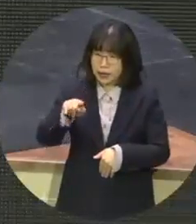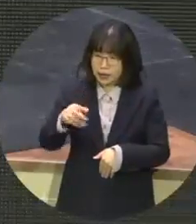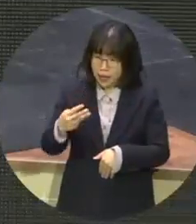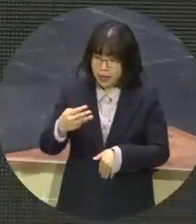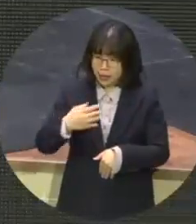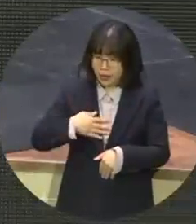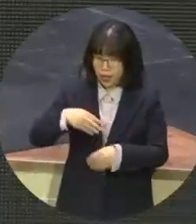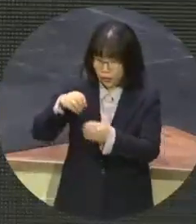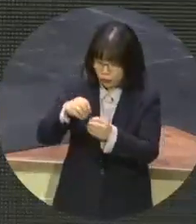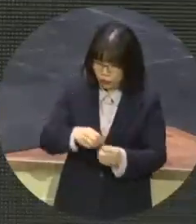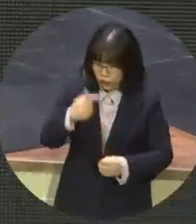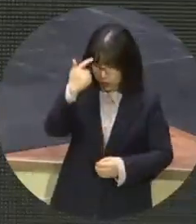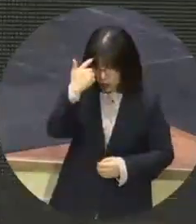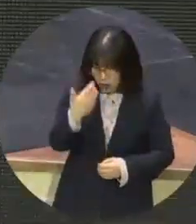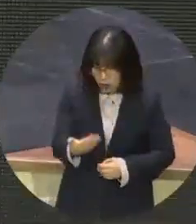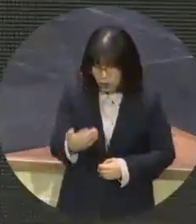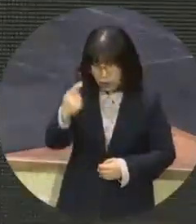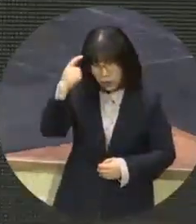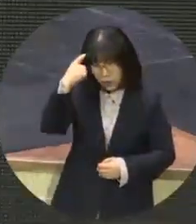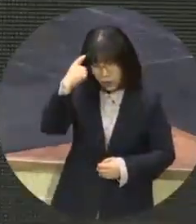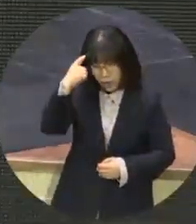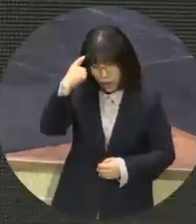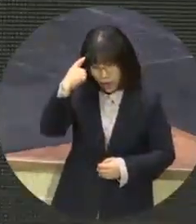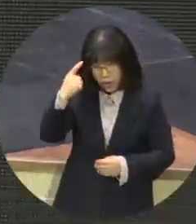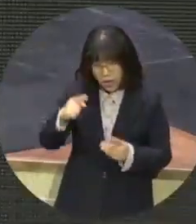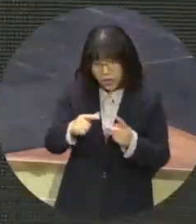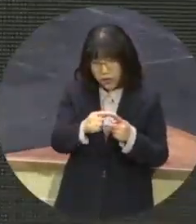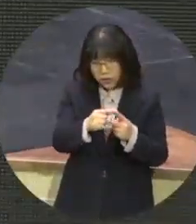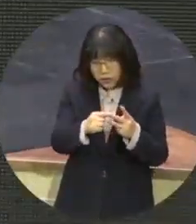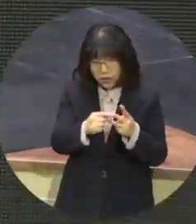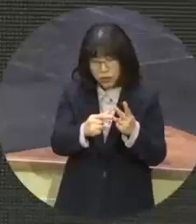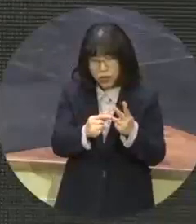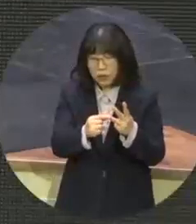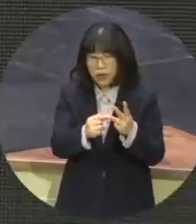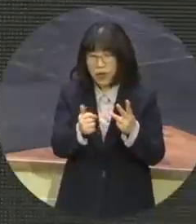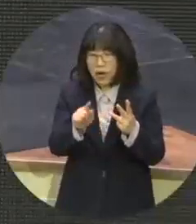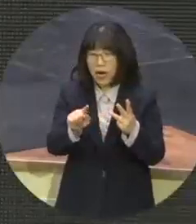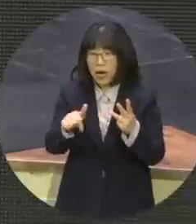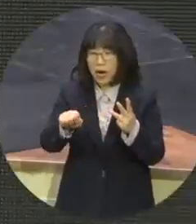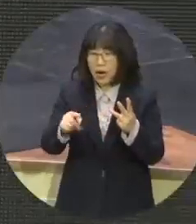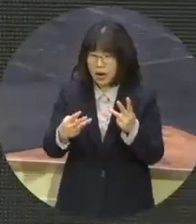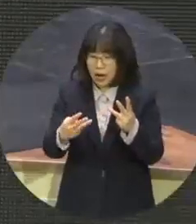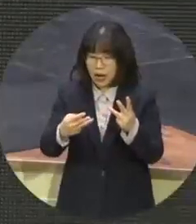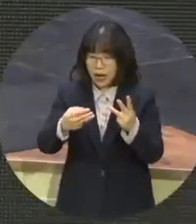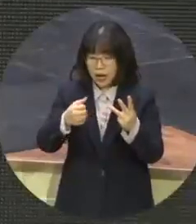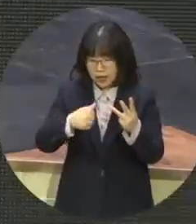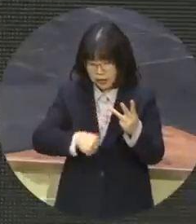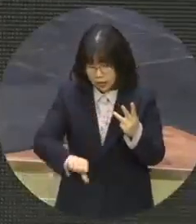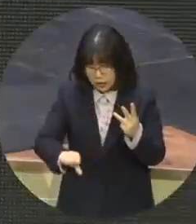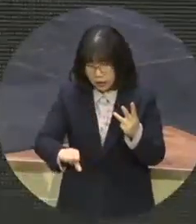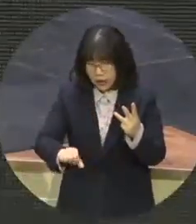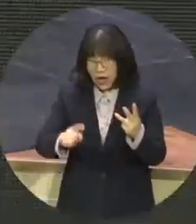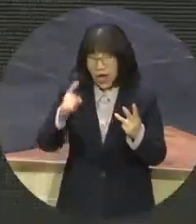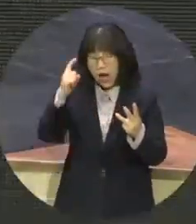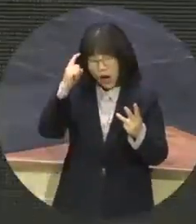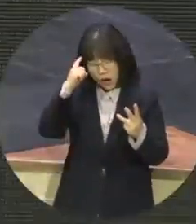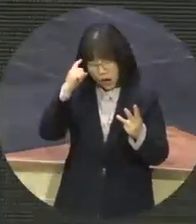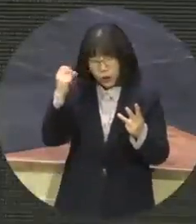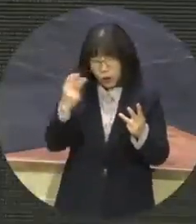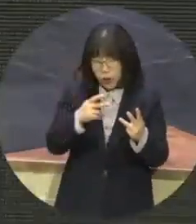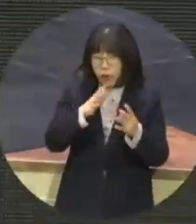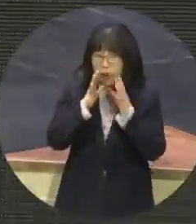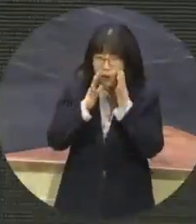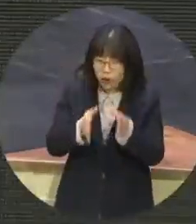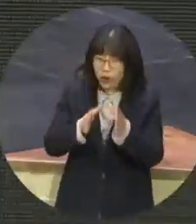합니다. 그러는 가운데 하갈을 통해서 후사를 보자는 사라의 제안이 나오니까 또 휩쓸려